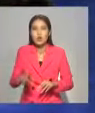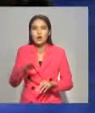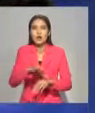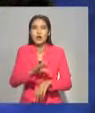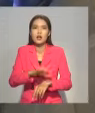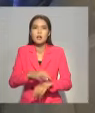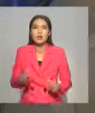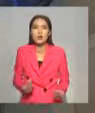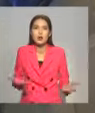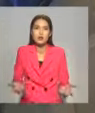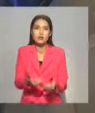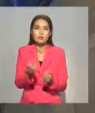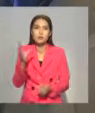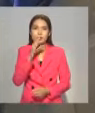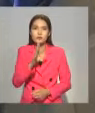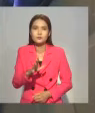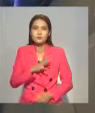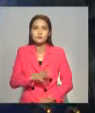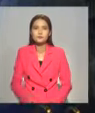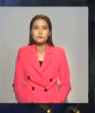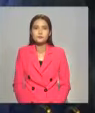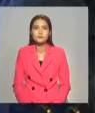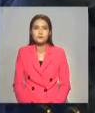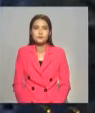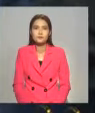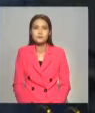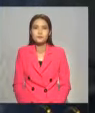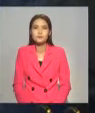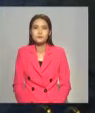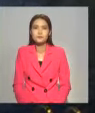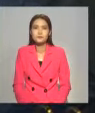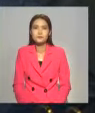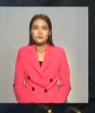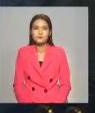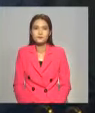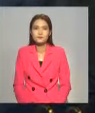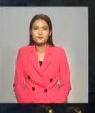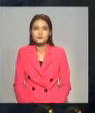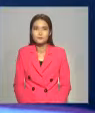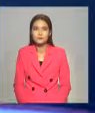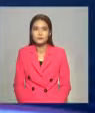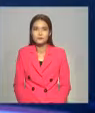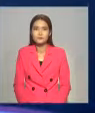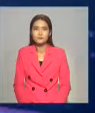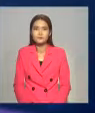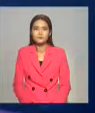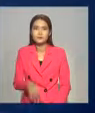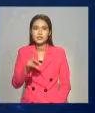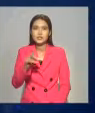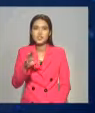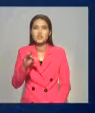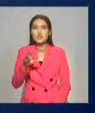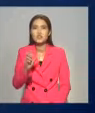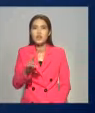науқастың өмірін сақтап қалды. Ақбота Базарбай, Бағлан Жанғозин, Астана Таймс. Қызыл